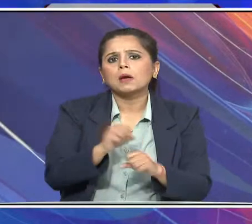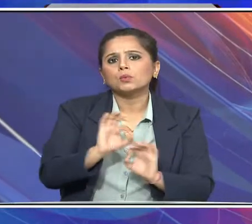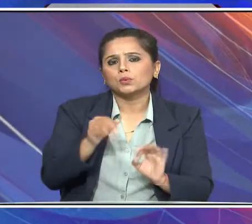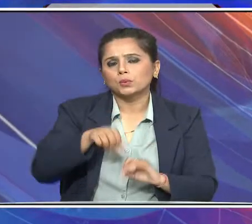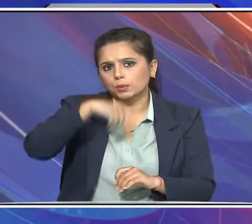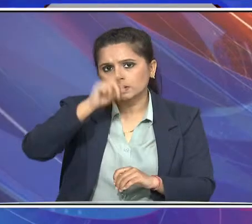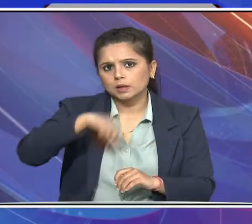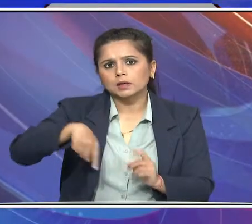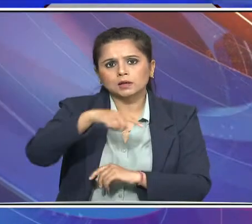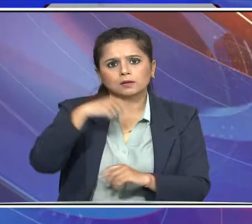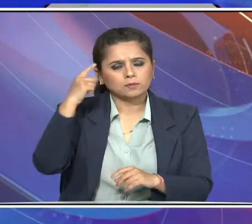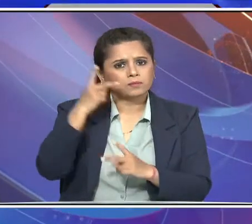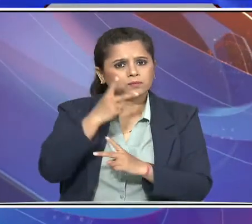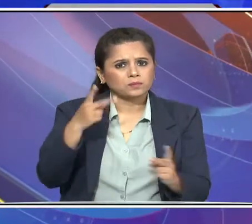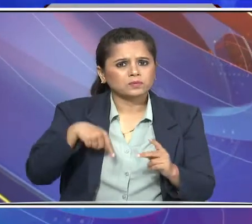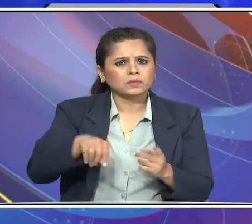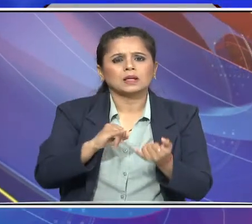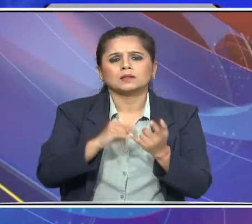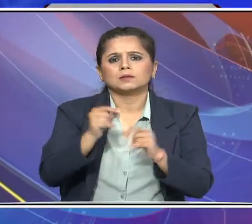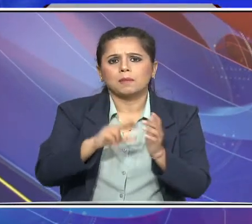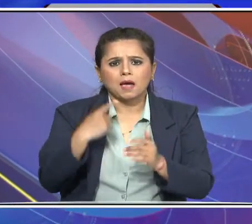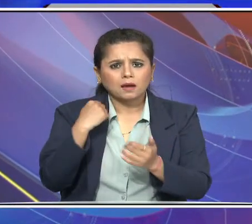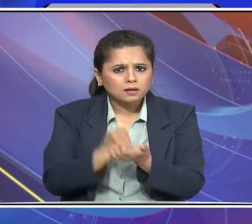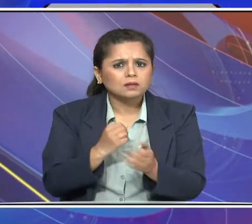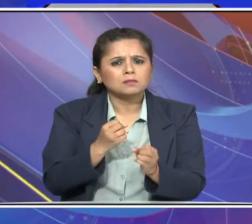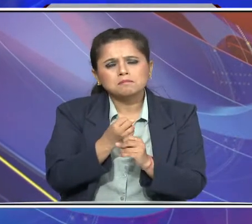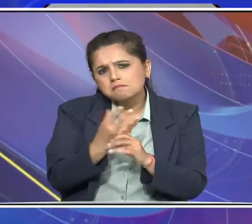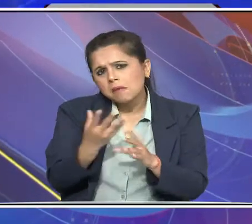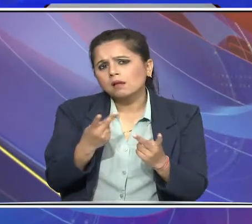मैमोग्राफी मशीनस स्कैनिंग मशीन